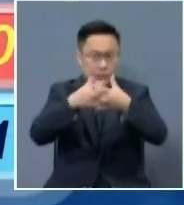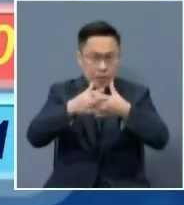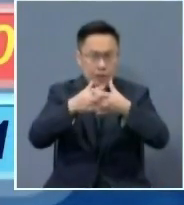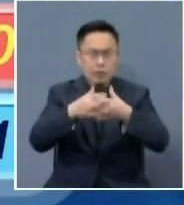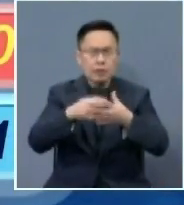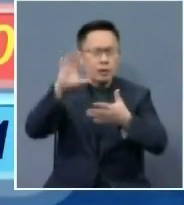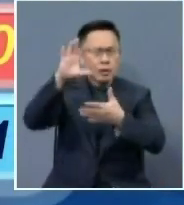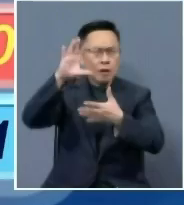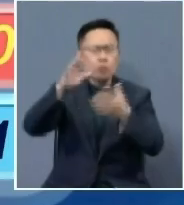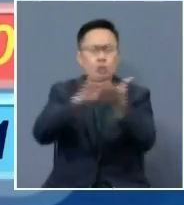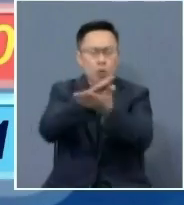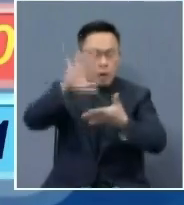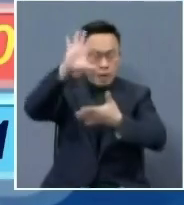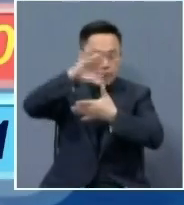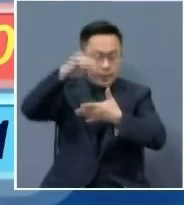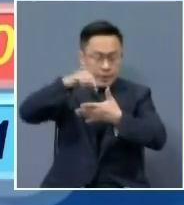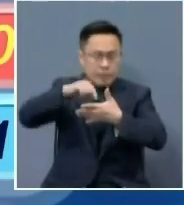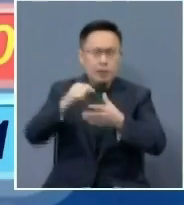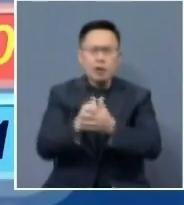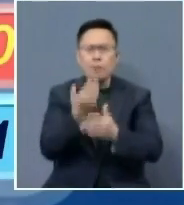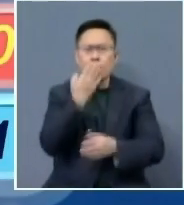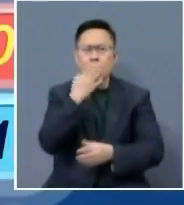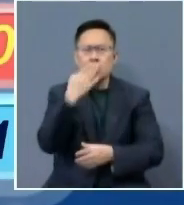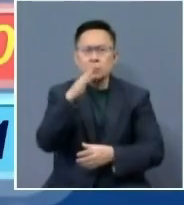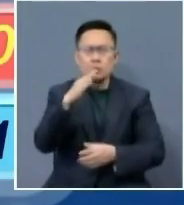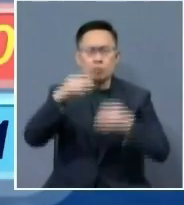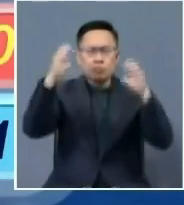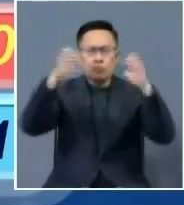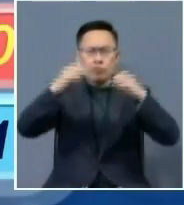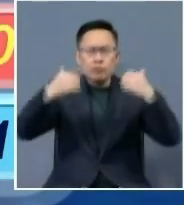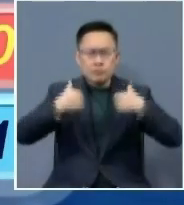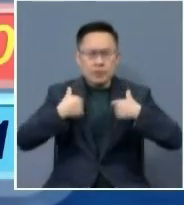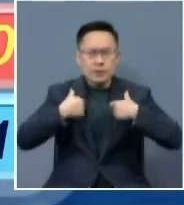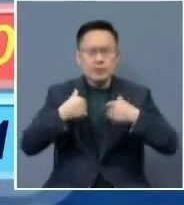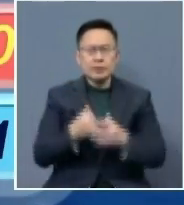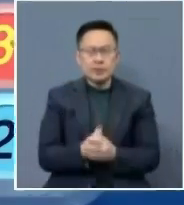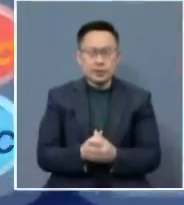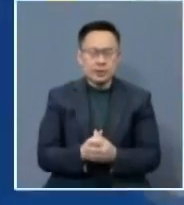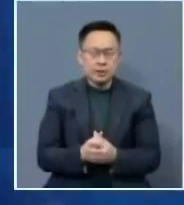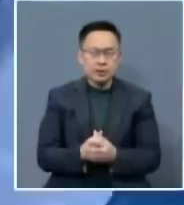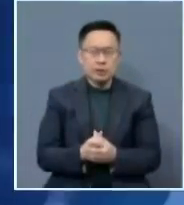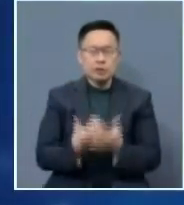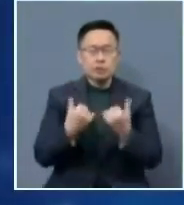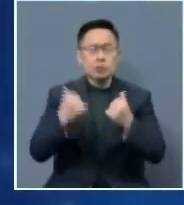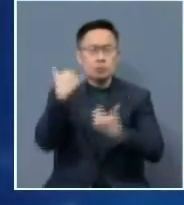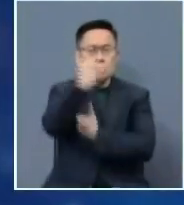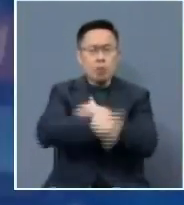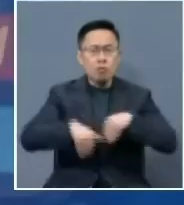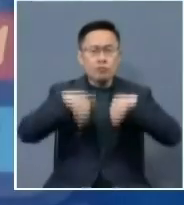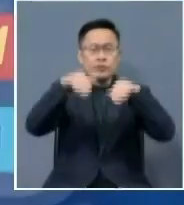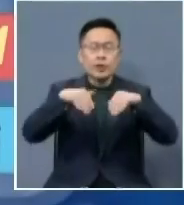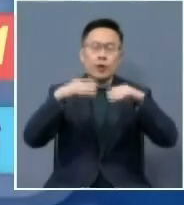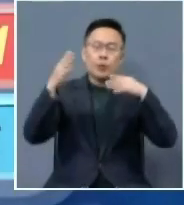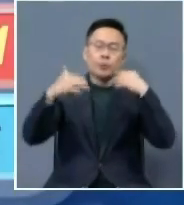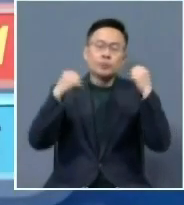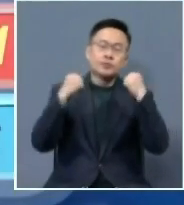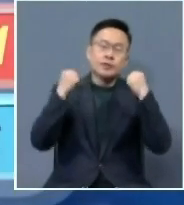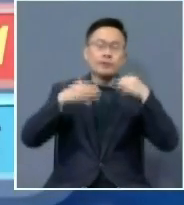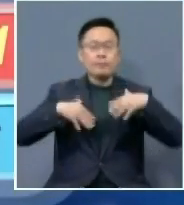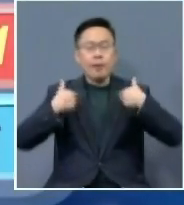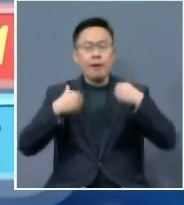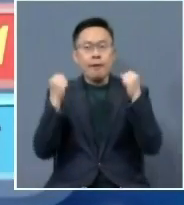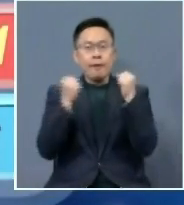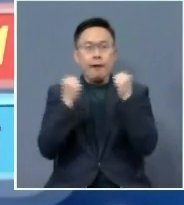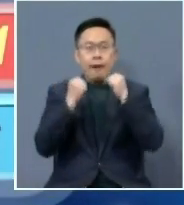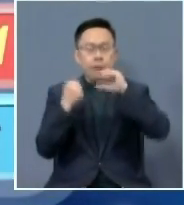คะมีฝนตกโปรยปลายลงมาค่ะที่ทวีปออสเตรเลียค่ะอากาศเย็นสบายไม่มีฝนนะคะแล้วก็มีอากาศหนาว